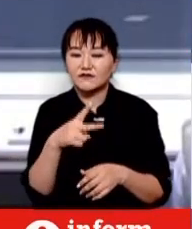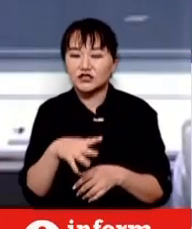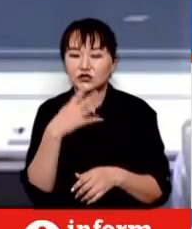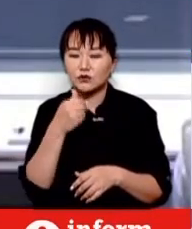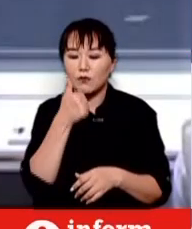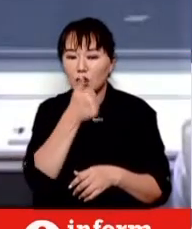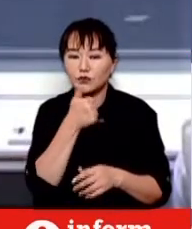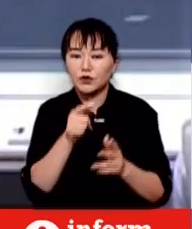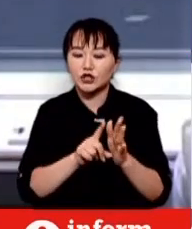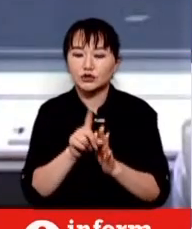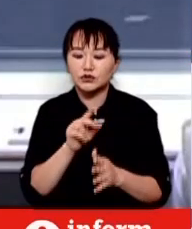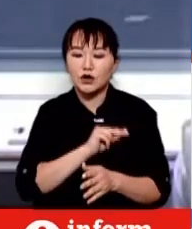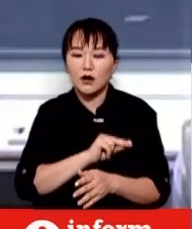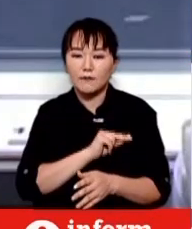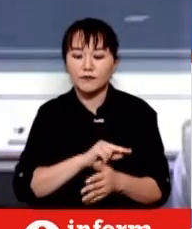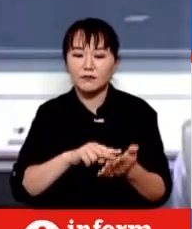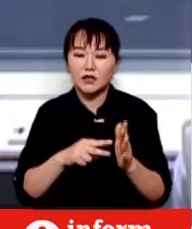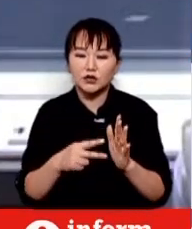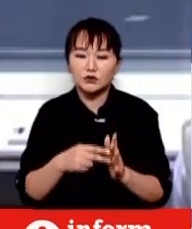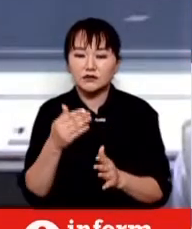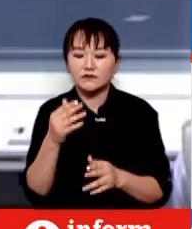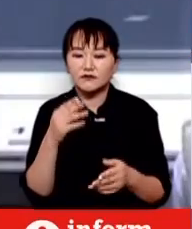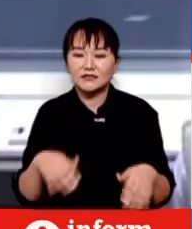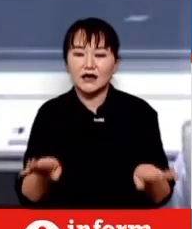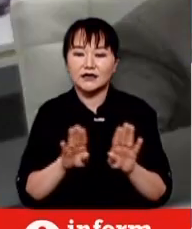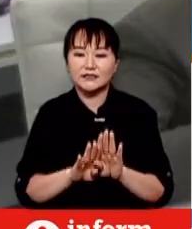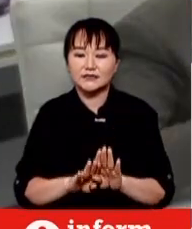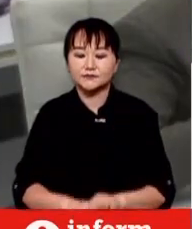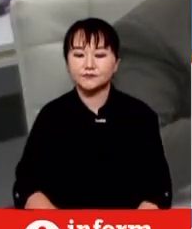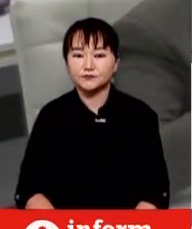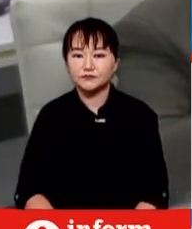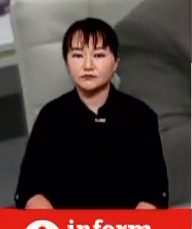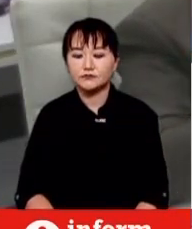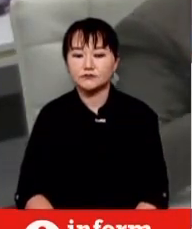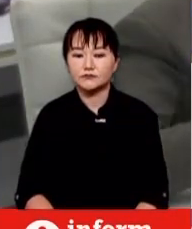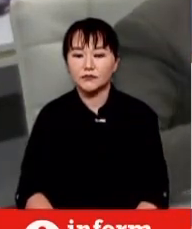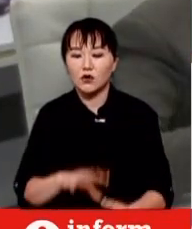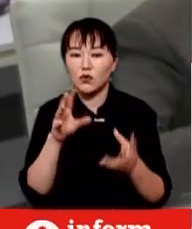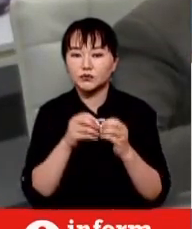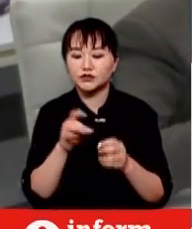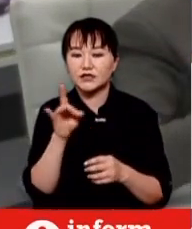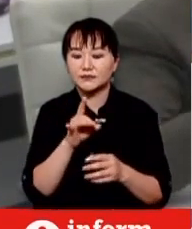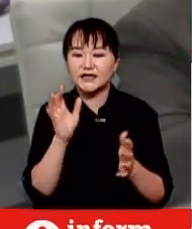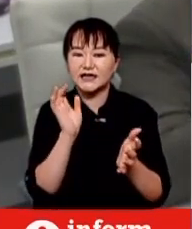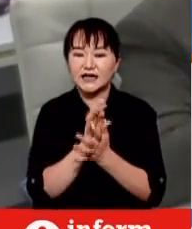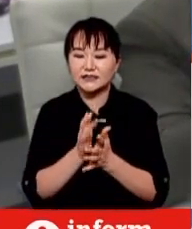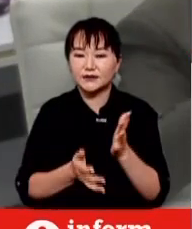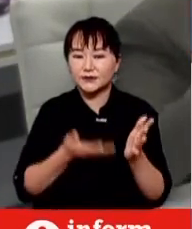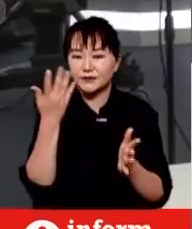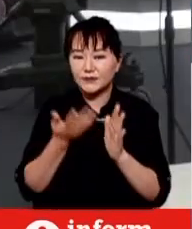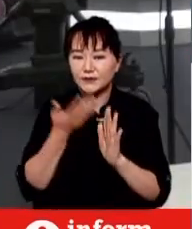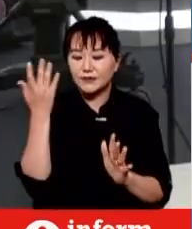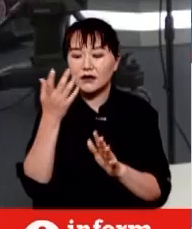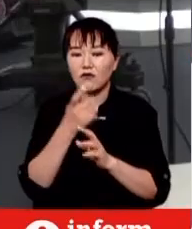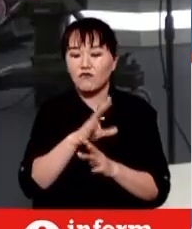2024 году начнутся работы. Планируется его закрытие. Общий объем выбросов загрязняющих веществ в